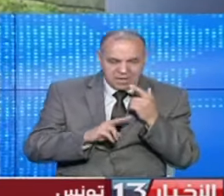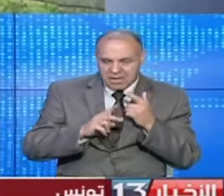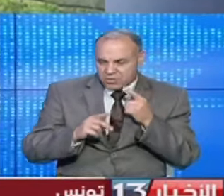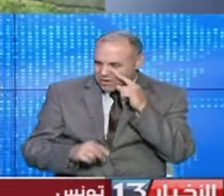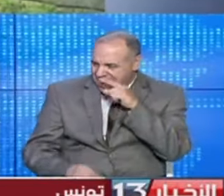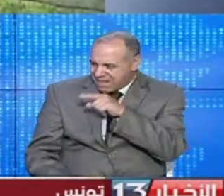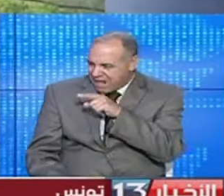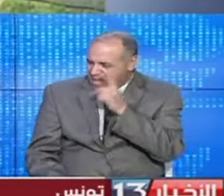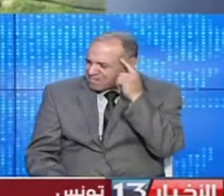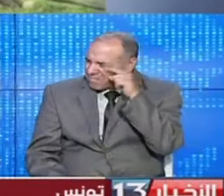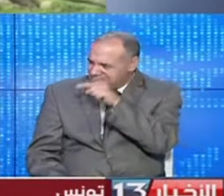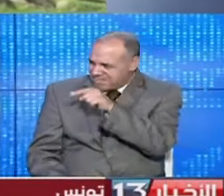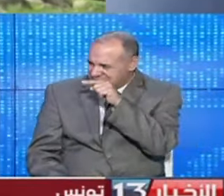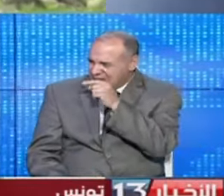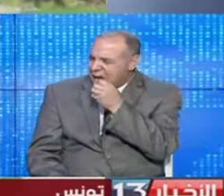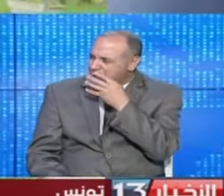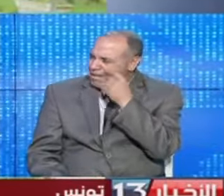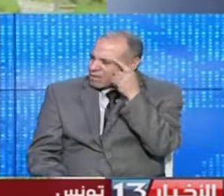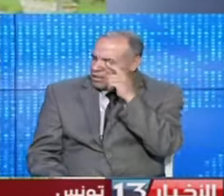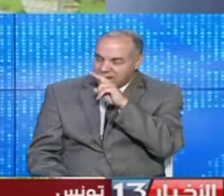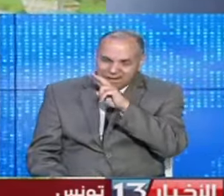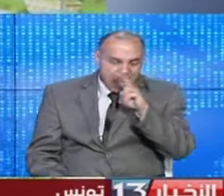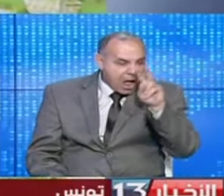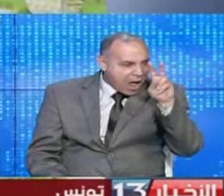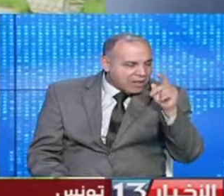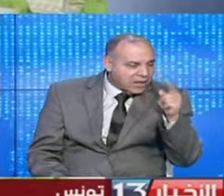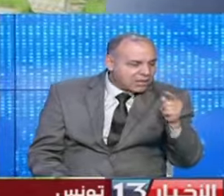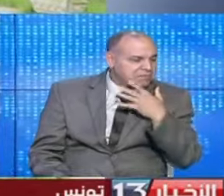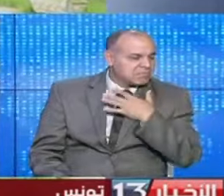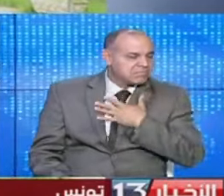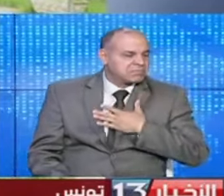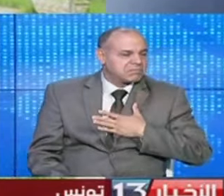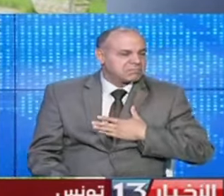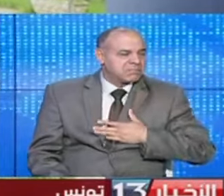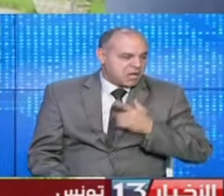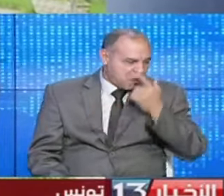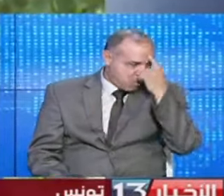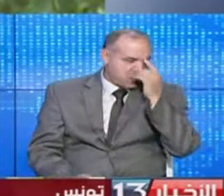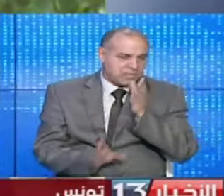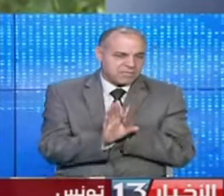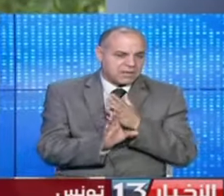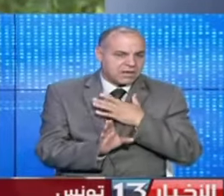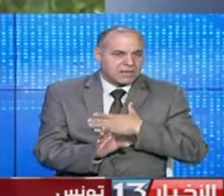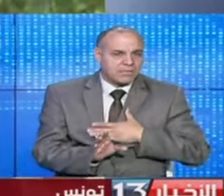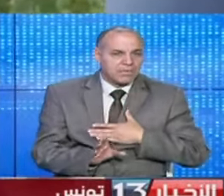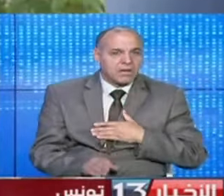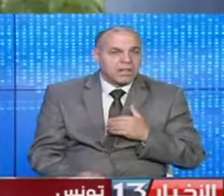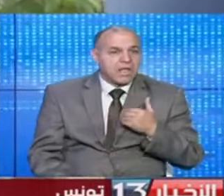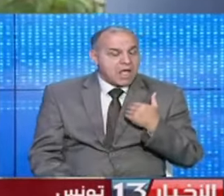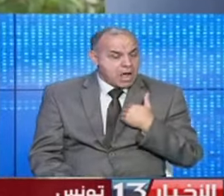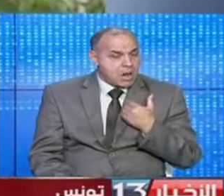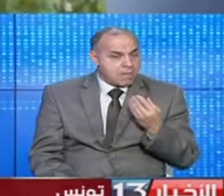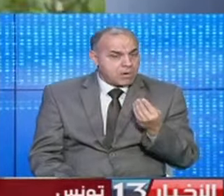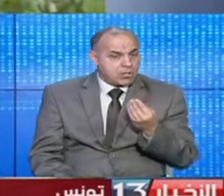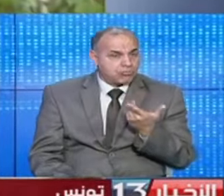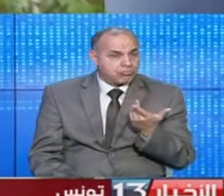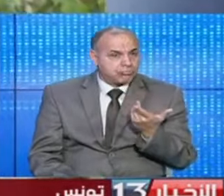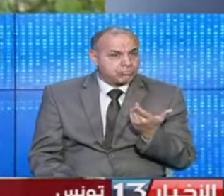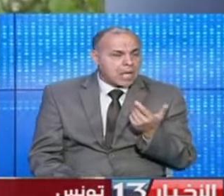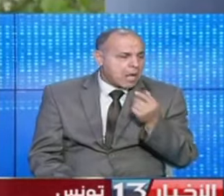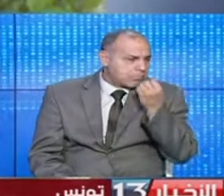يشوف منظر أبيض، حاجات يشوف يعني ديما الحاجة اللي ترتح النفس. عندنا الأوركيدي، عندنا